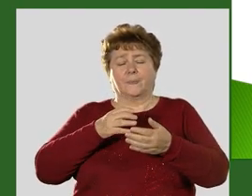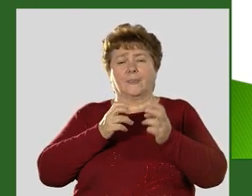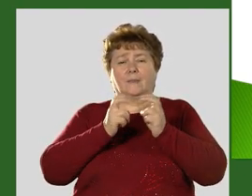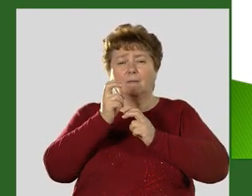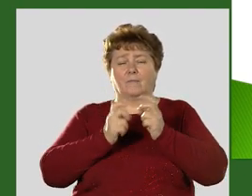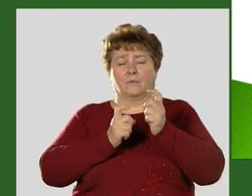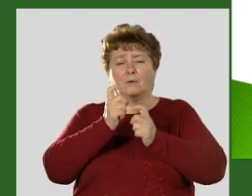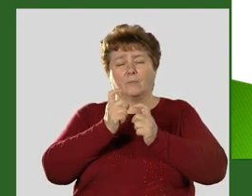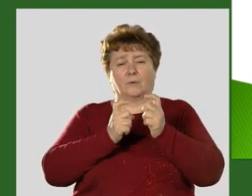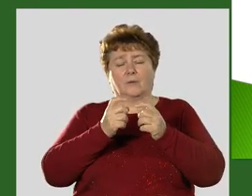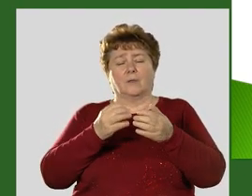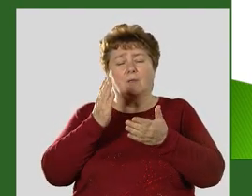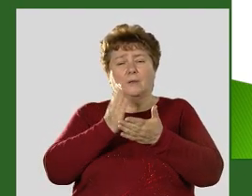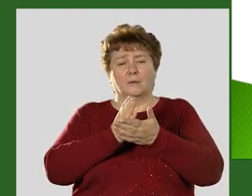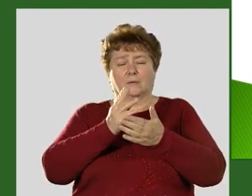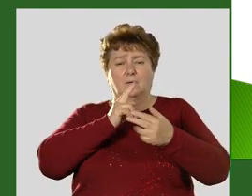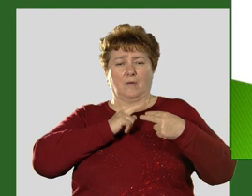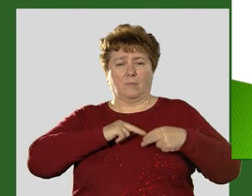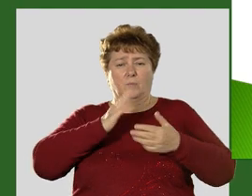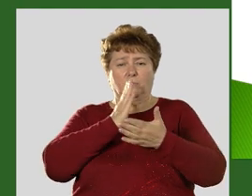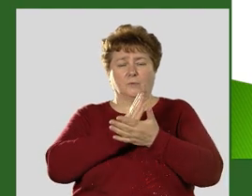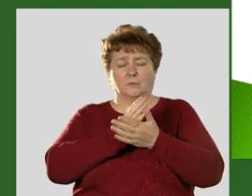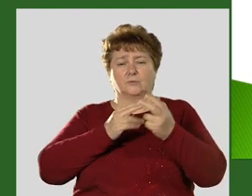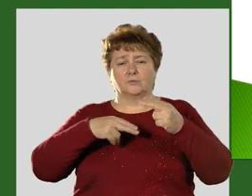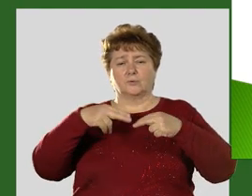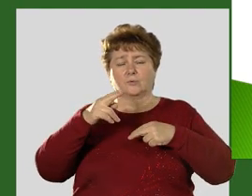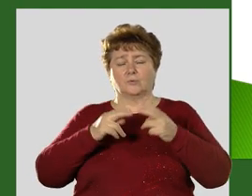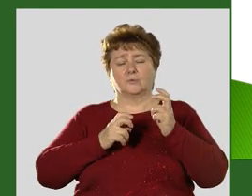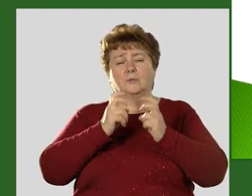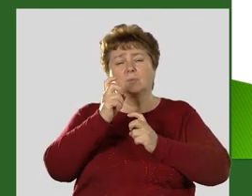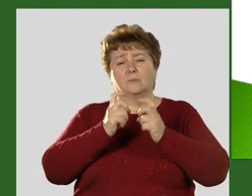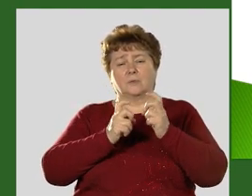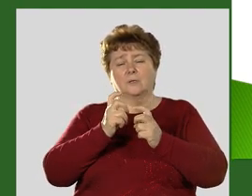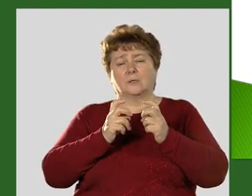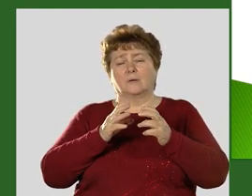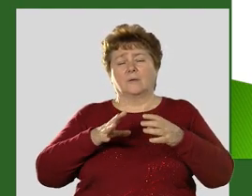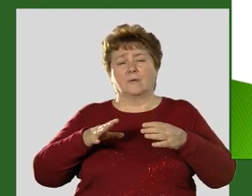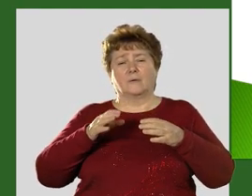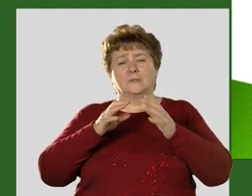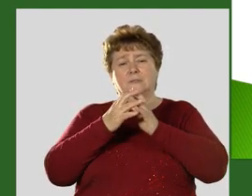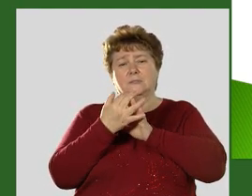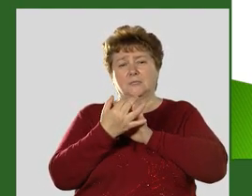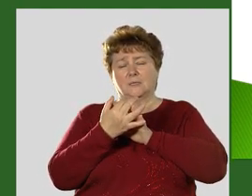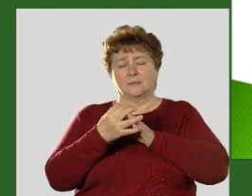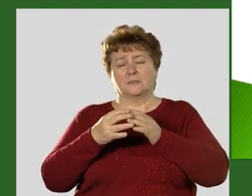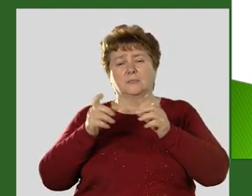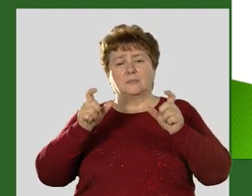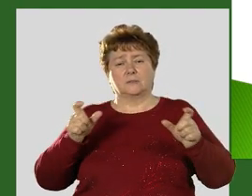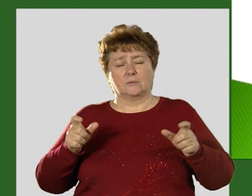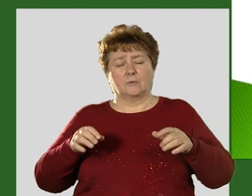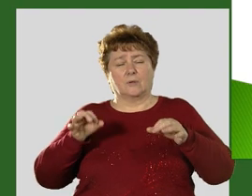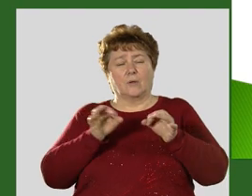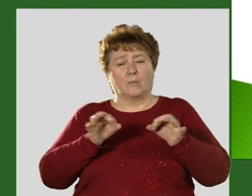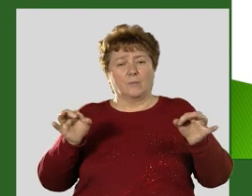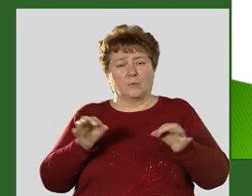комбинаты имеют специфику работы. Строятся предприятия в основном в сельских населенных пунктах, но